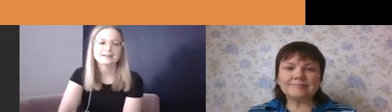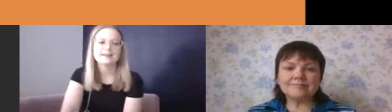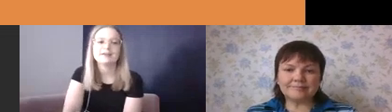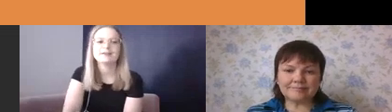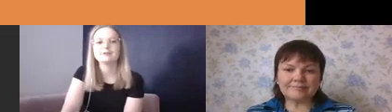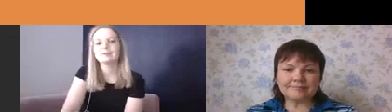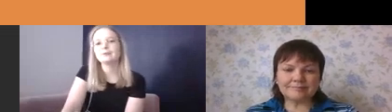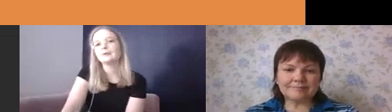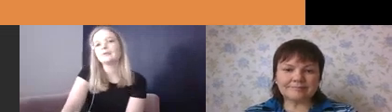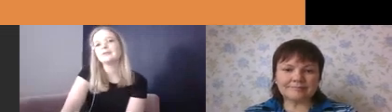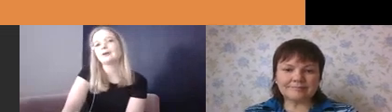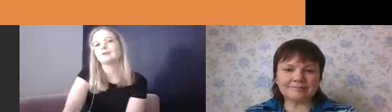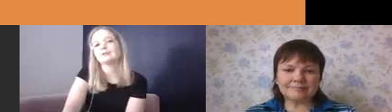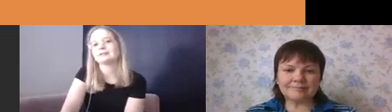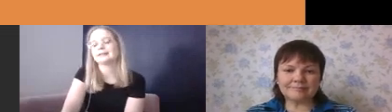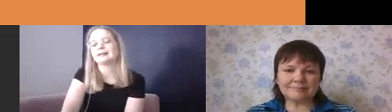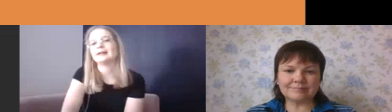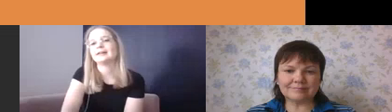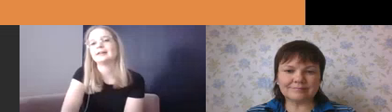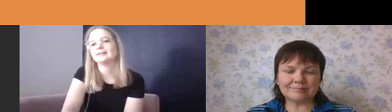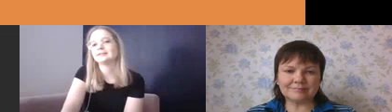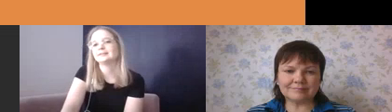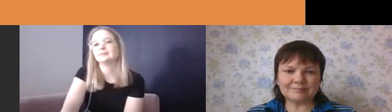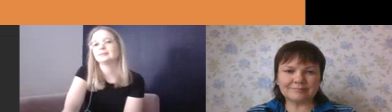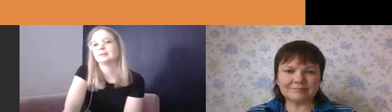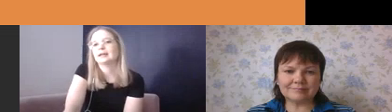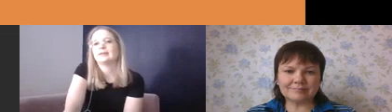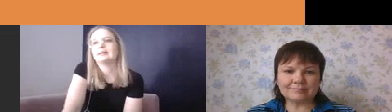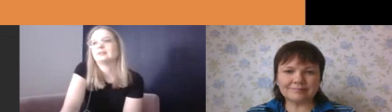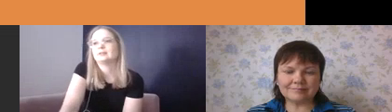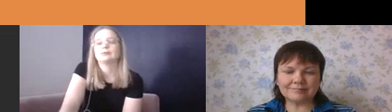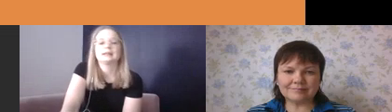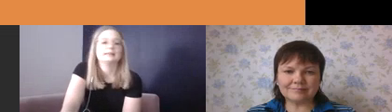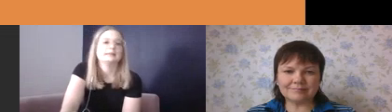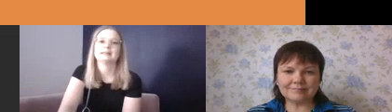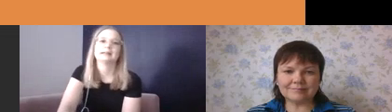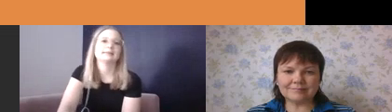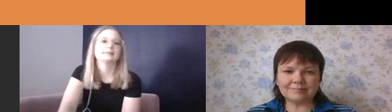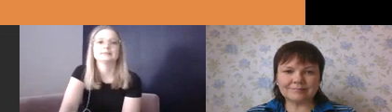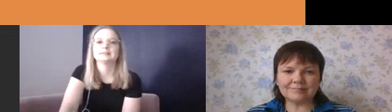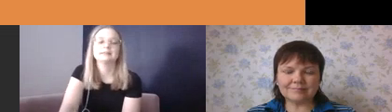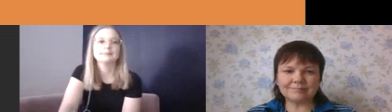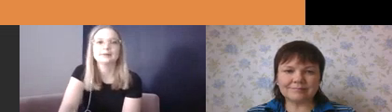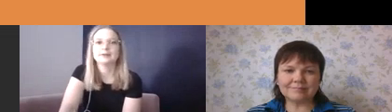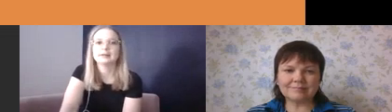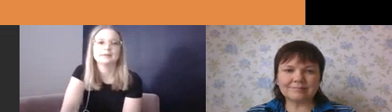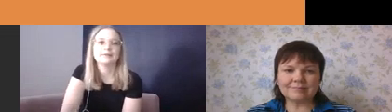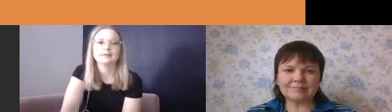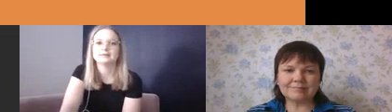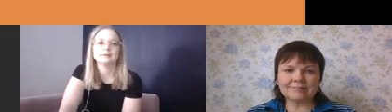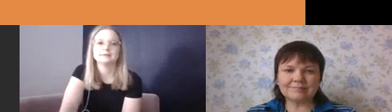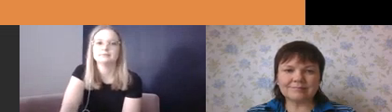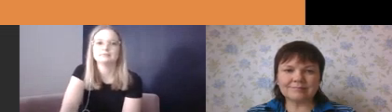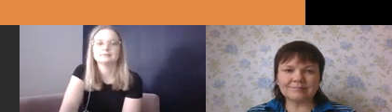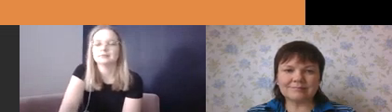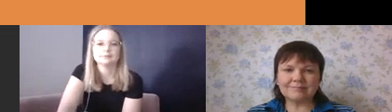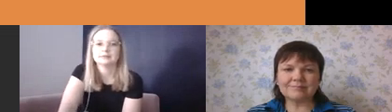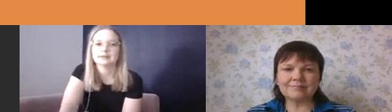loov ja tuleb luua võimalus, et tõesti mõni põnev ettevõtte, suur ettevõtte näiteks, et seal on nii palju